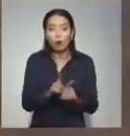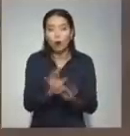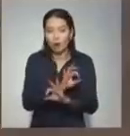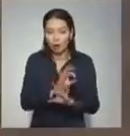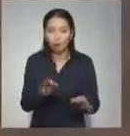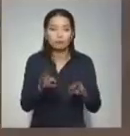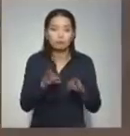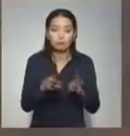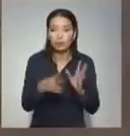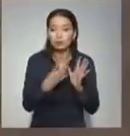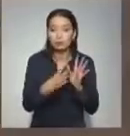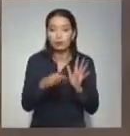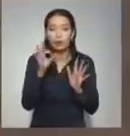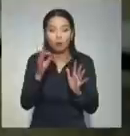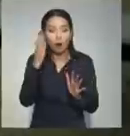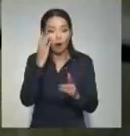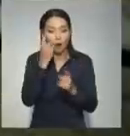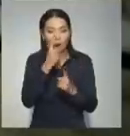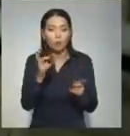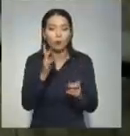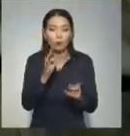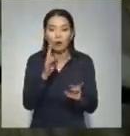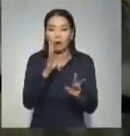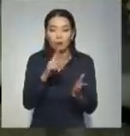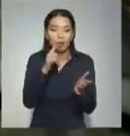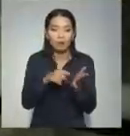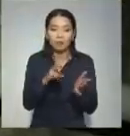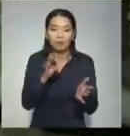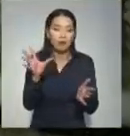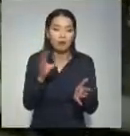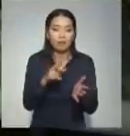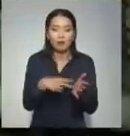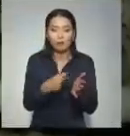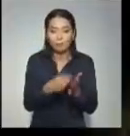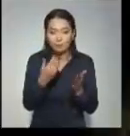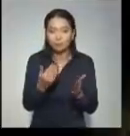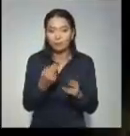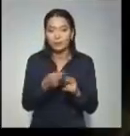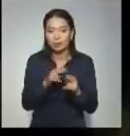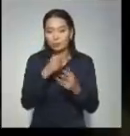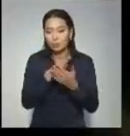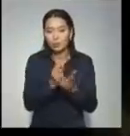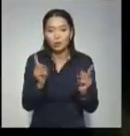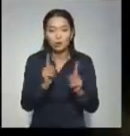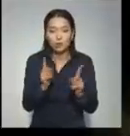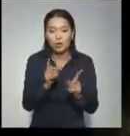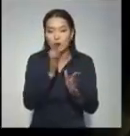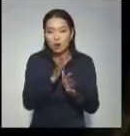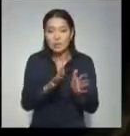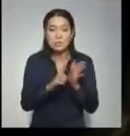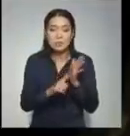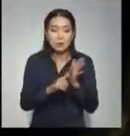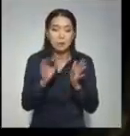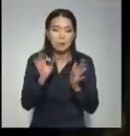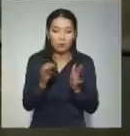на подаче 90 градусов. Однако доходит до квартир не все. В местных ОСИ и КСК подтверждают, на подаче больше 70.